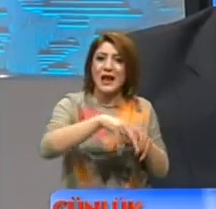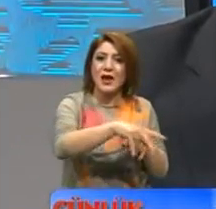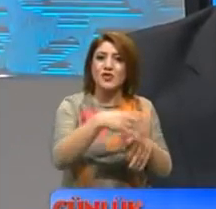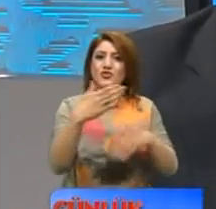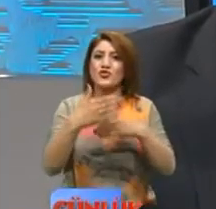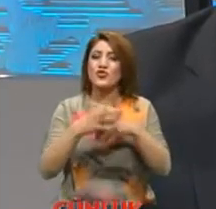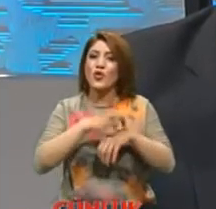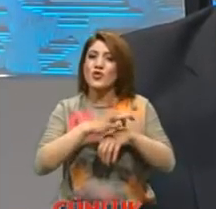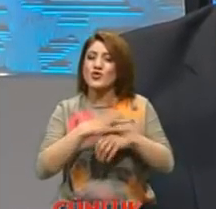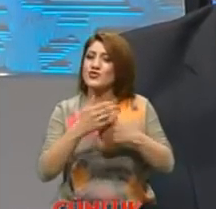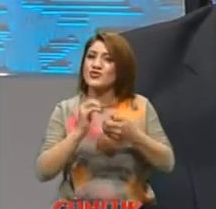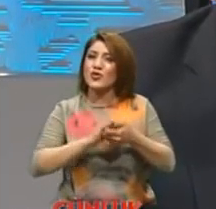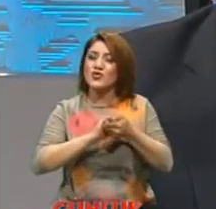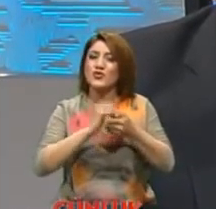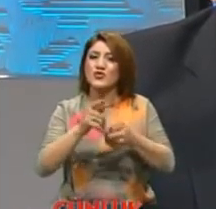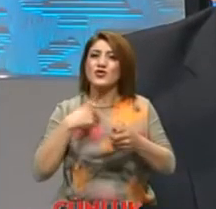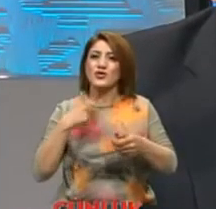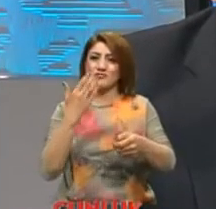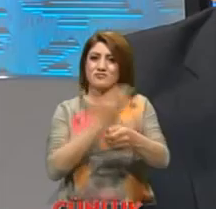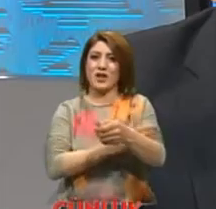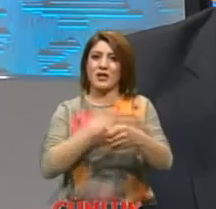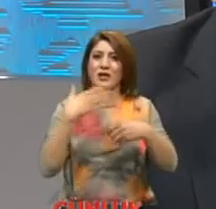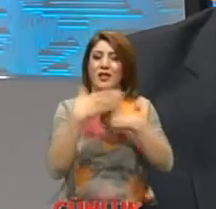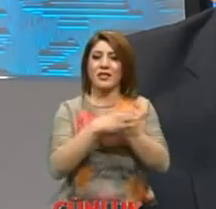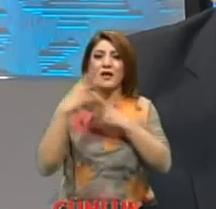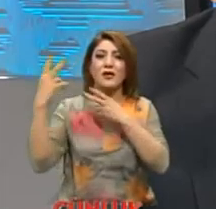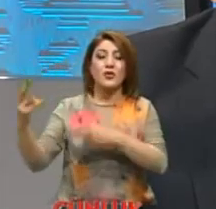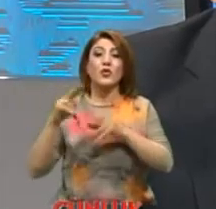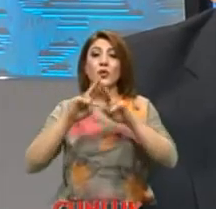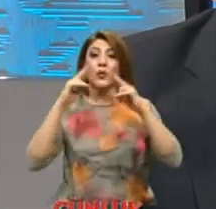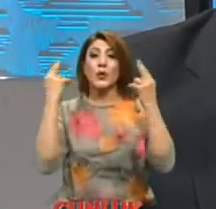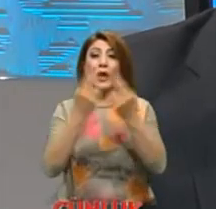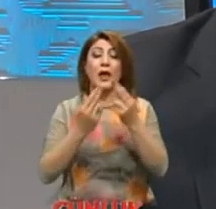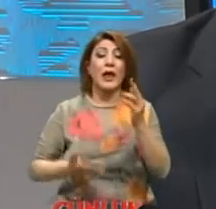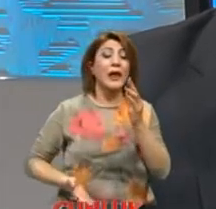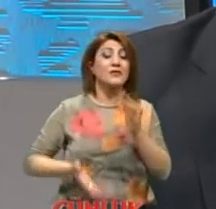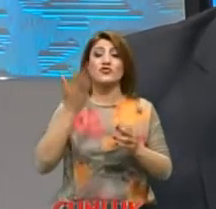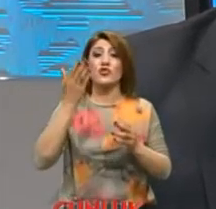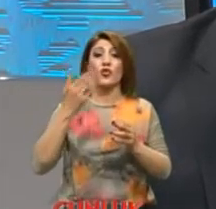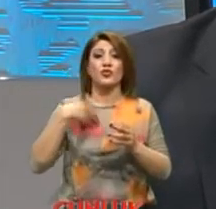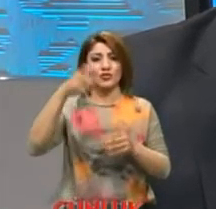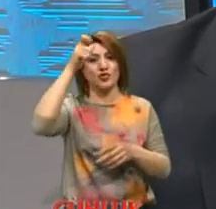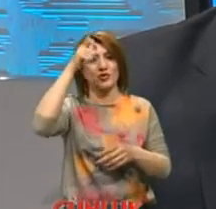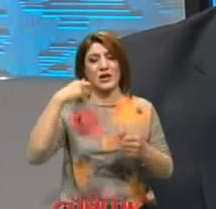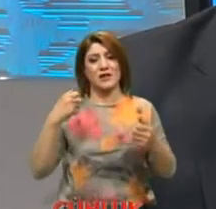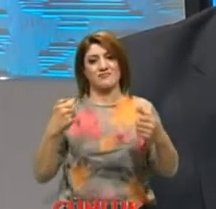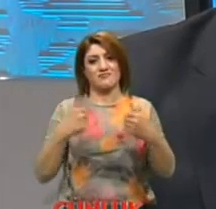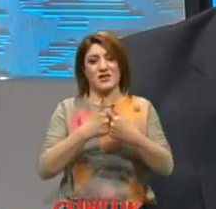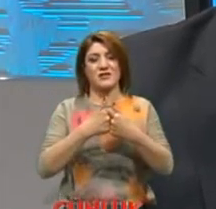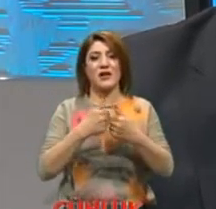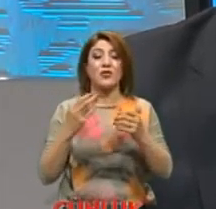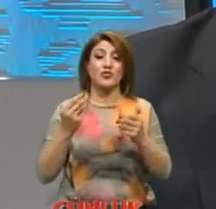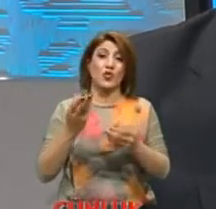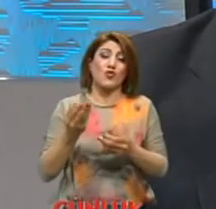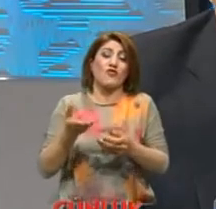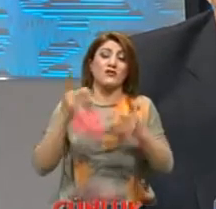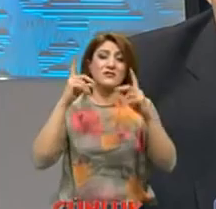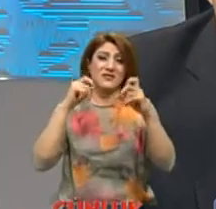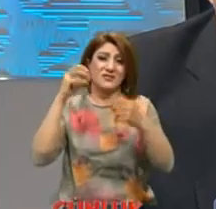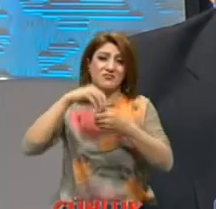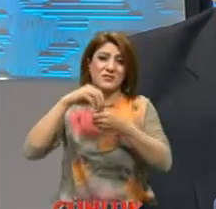Antalya projemizle ilgili olarak dünyada en çok trafik kazası yaşanan 10 ülkeden bir tanesiymiş maalesef. Kötü bir resimin